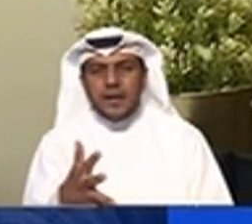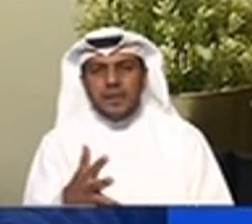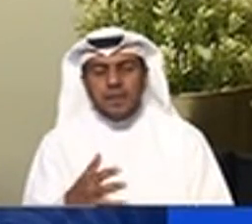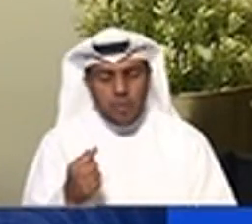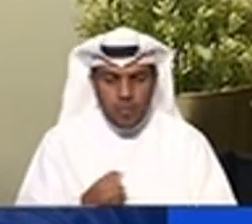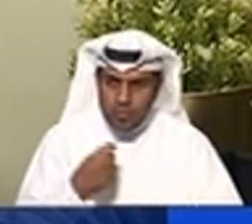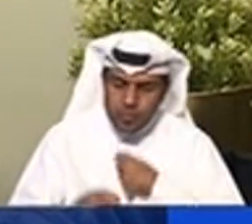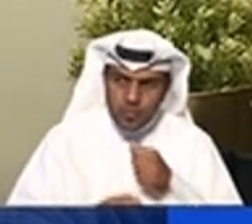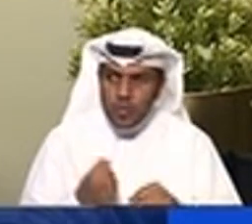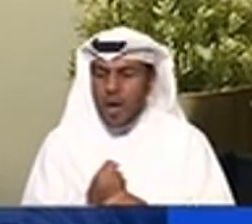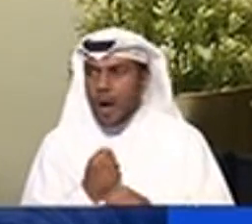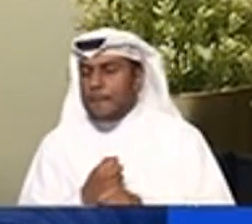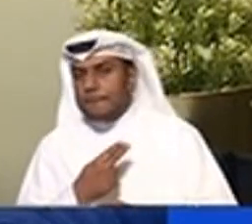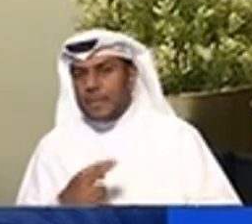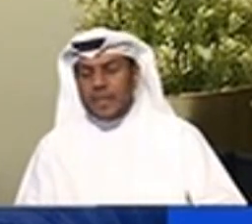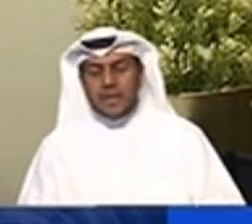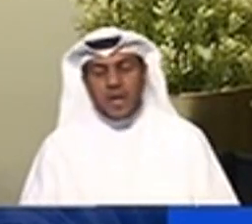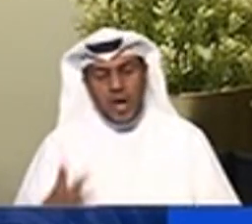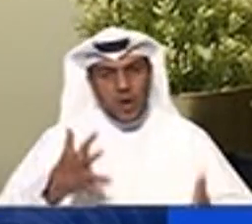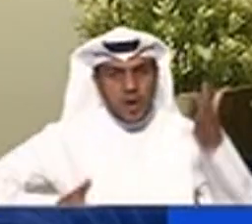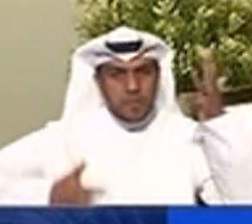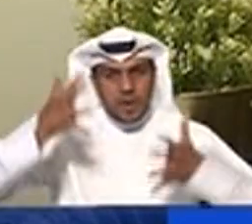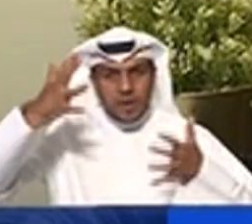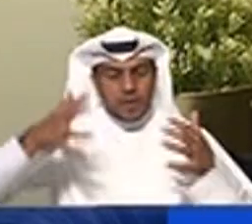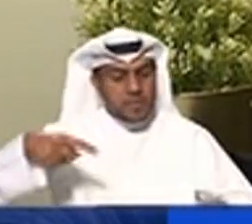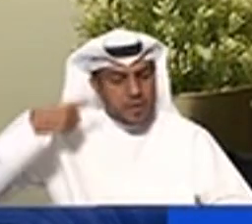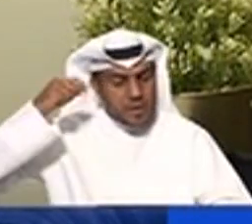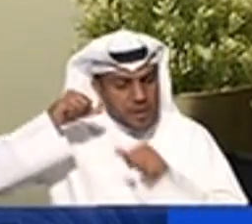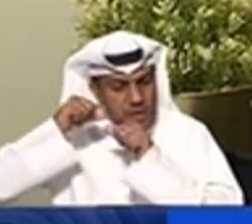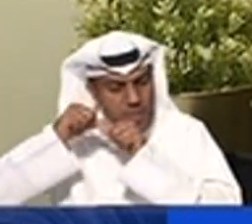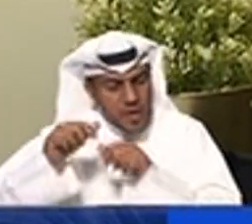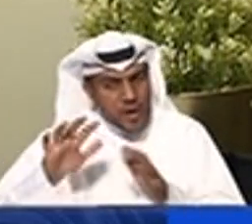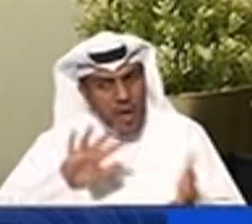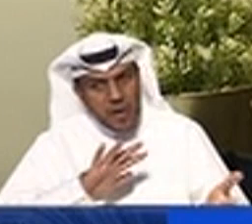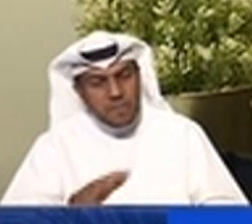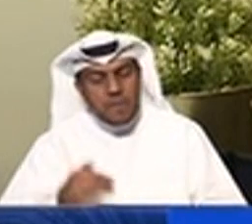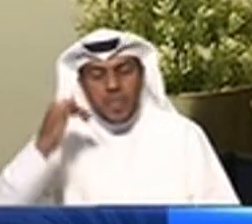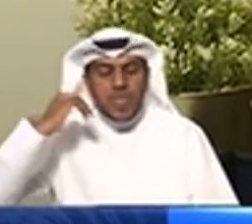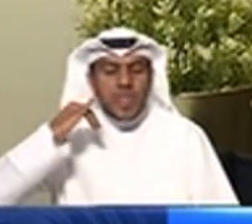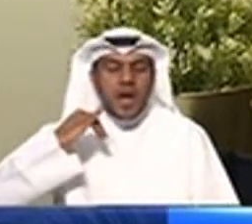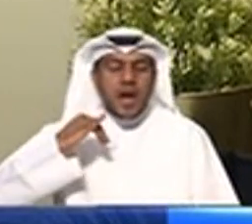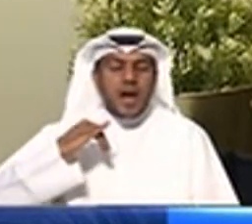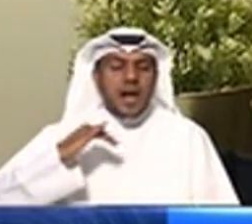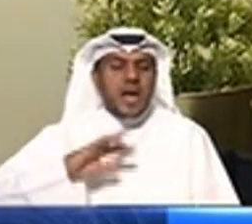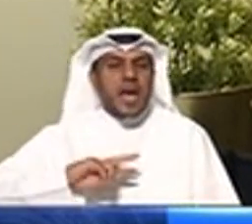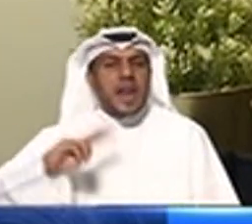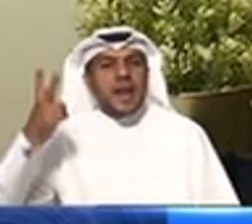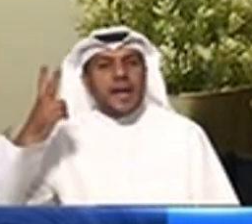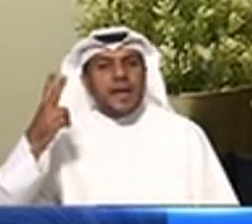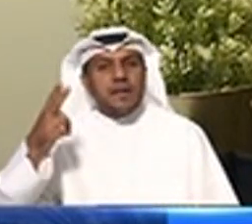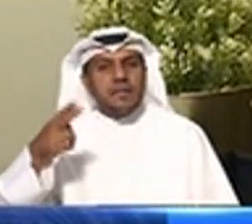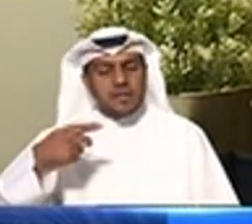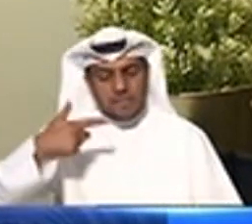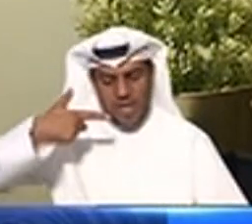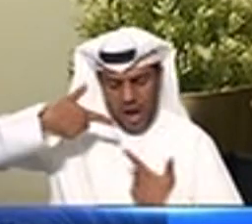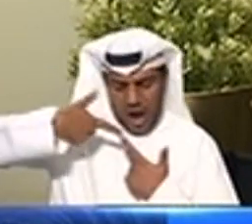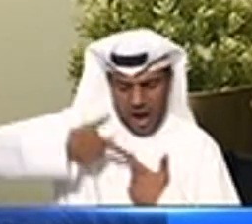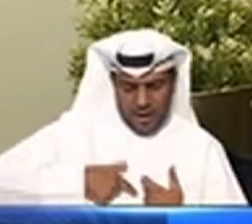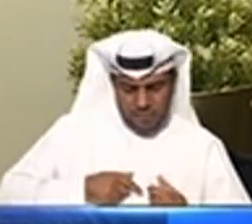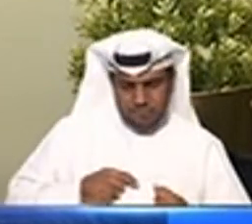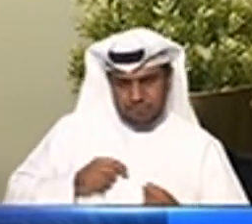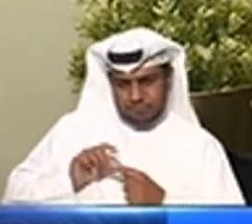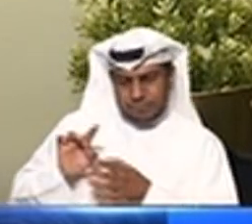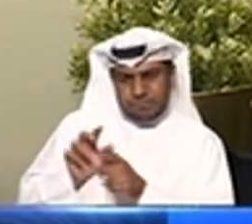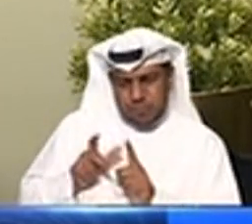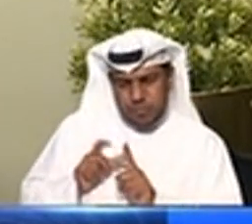مباشرة، الأكبار يعتمدون على ذاكرة جهاز المناعة في محاربة الفيروسات، بالإضافة إلى أن الفيروس